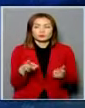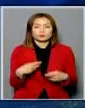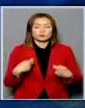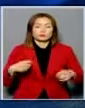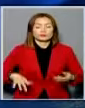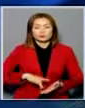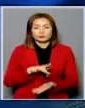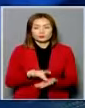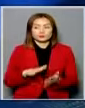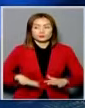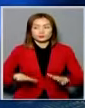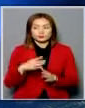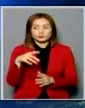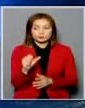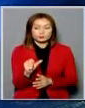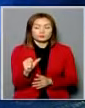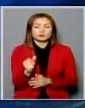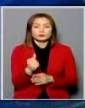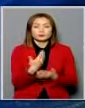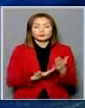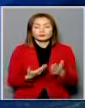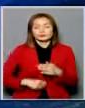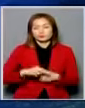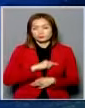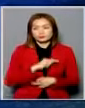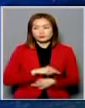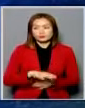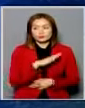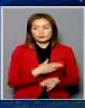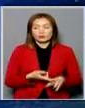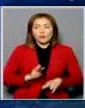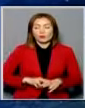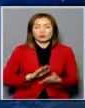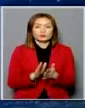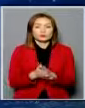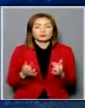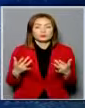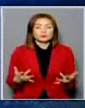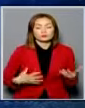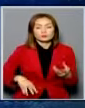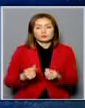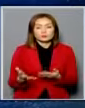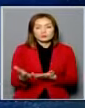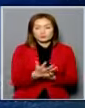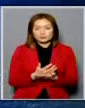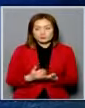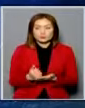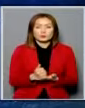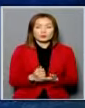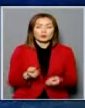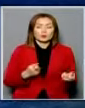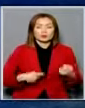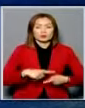сауда орталықтарының алдында бір апта бойы халыққа түсіндіру жұмыстарын жүргізді. Сол себепті шараға қажетті қаражаттың көпшілігі